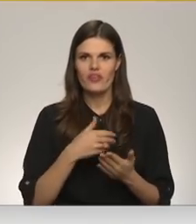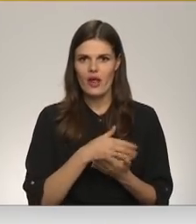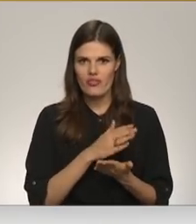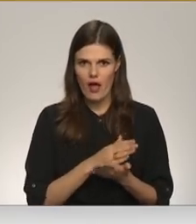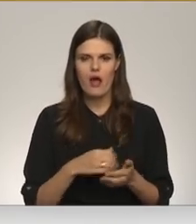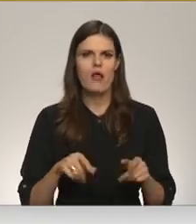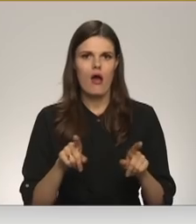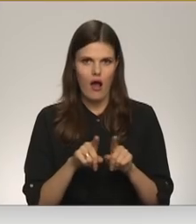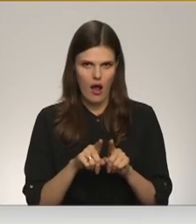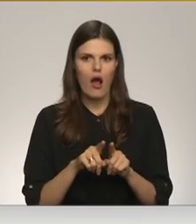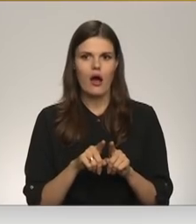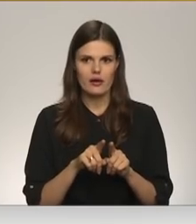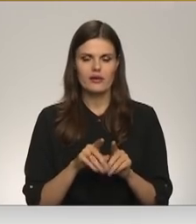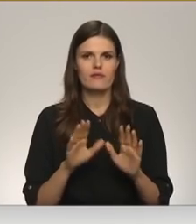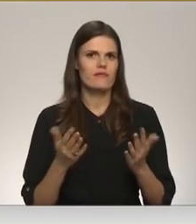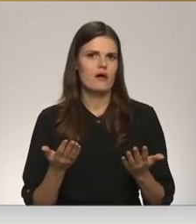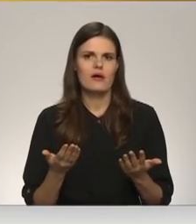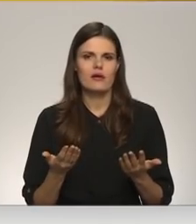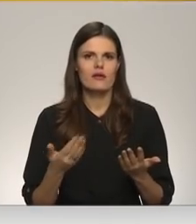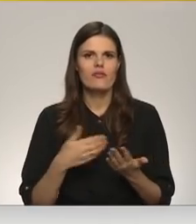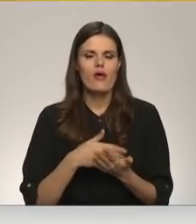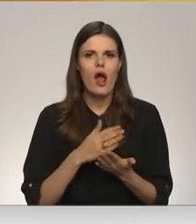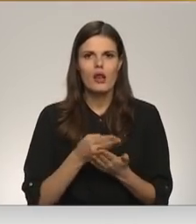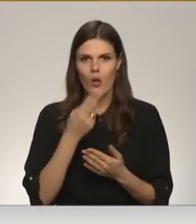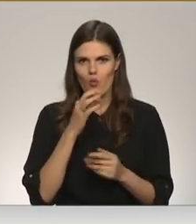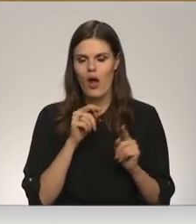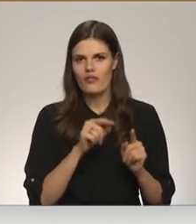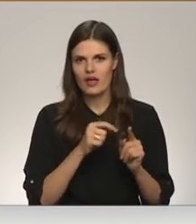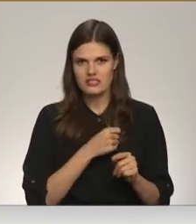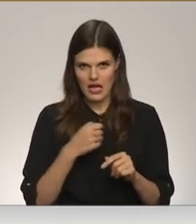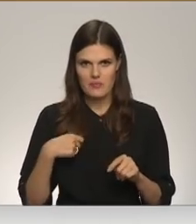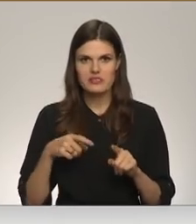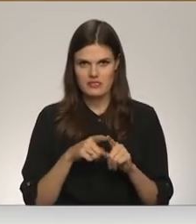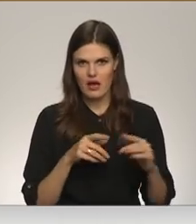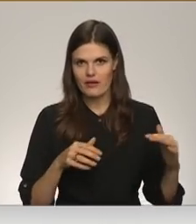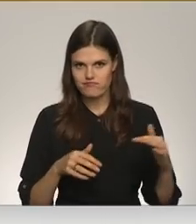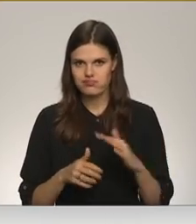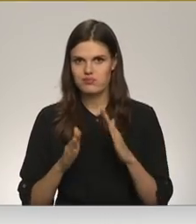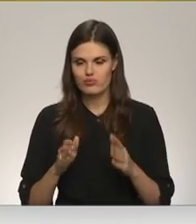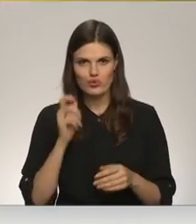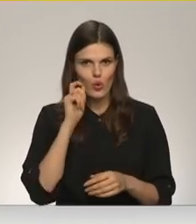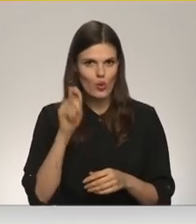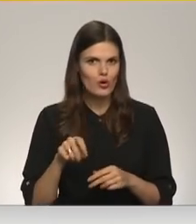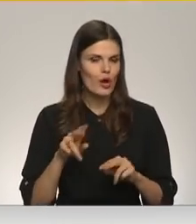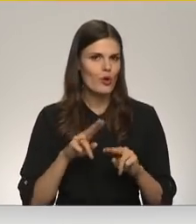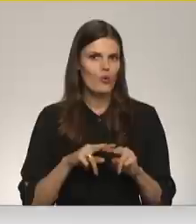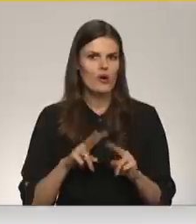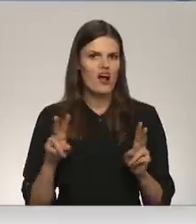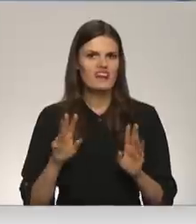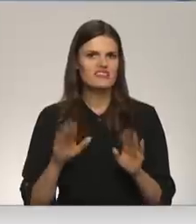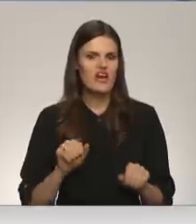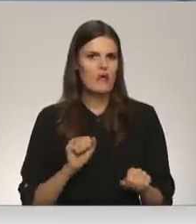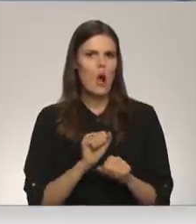arī, nu vai teiksim, daļa no tās vismaz arī virzīsies Ukrainas virzienā, un kas varētu Putinu